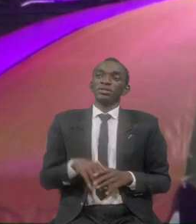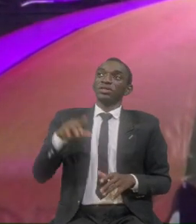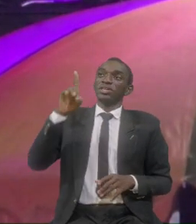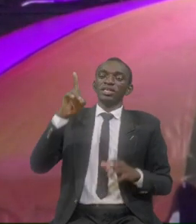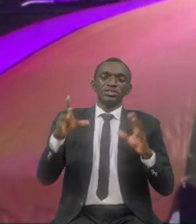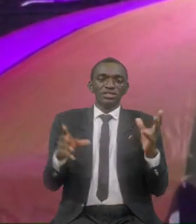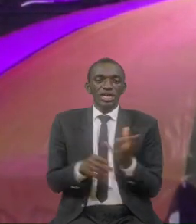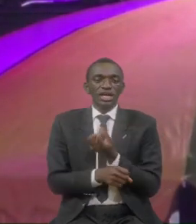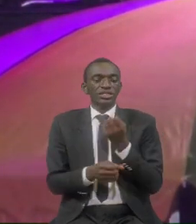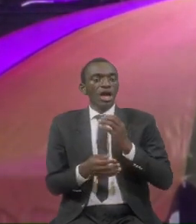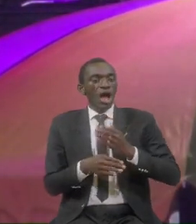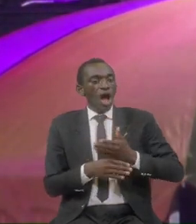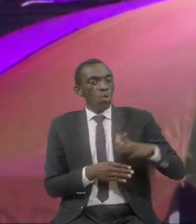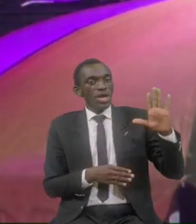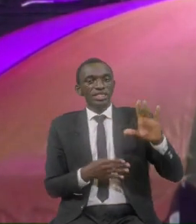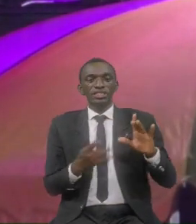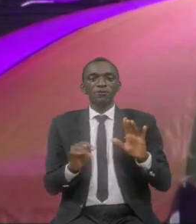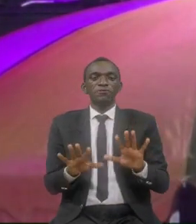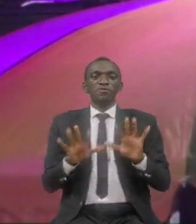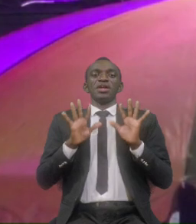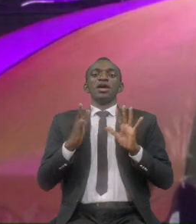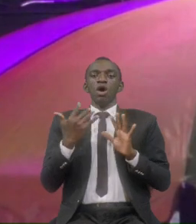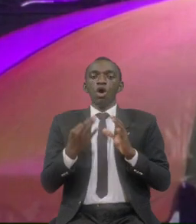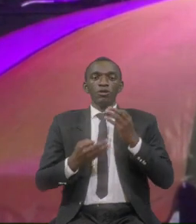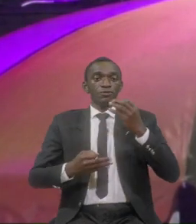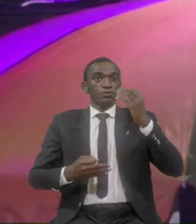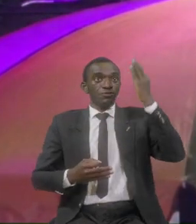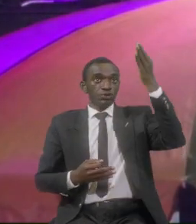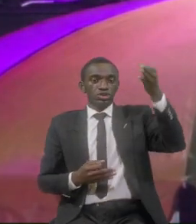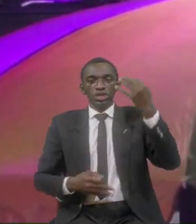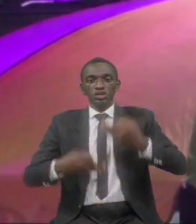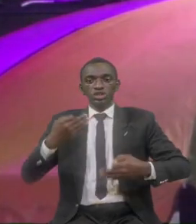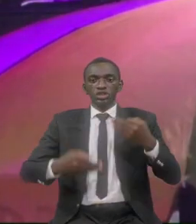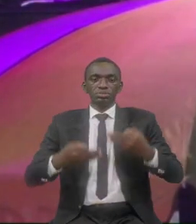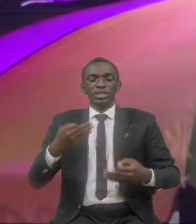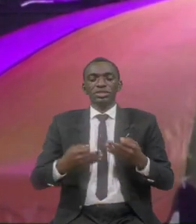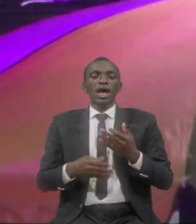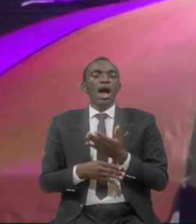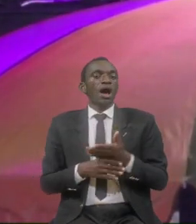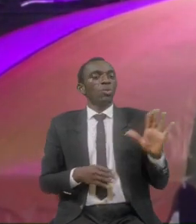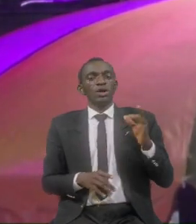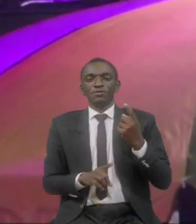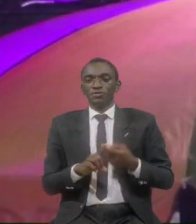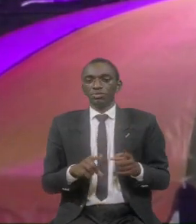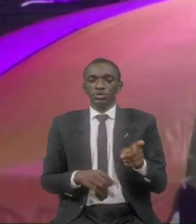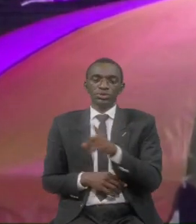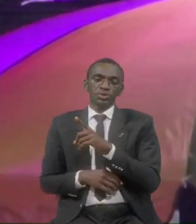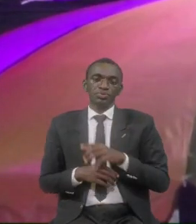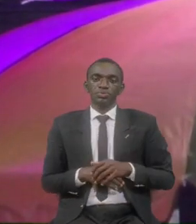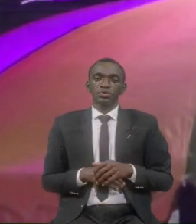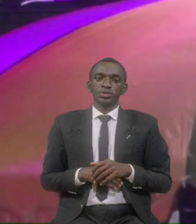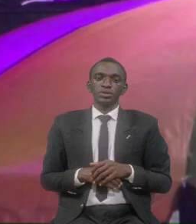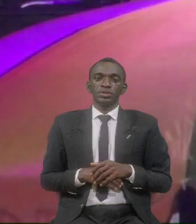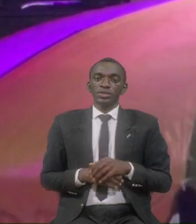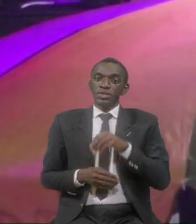fear of future judgment away gikuha from niya you. Niya ang kahadlok kay kahukman unta sa silot. In Him